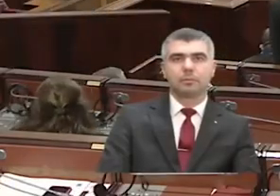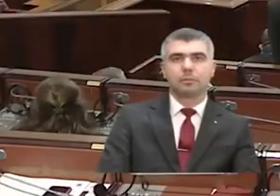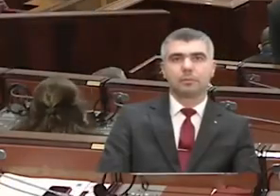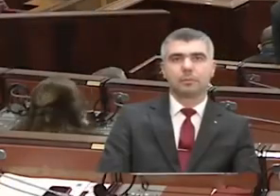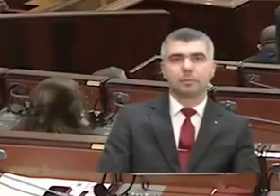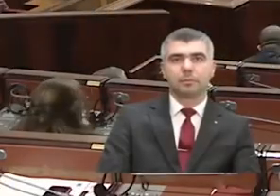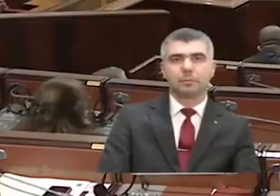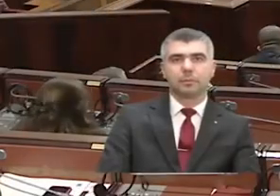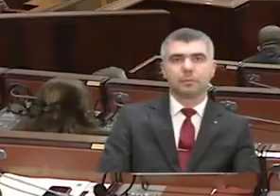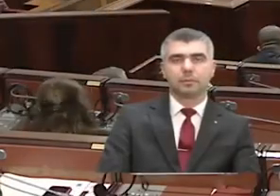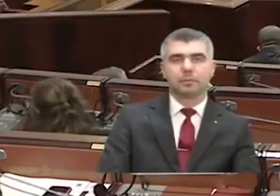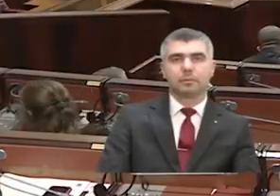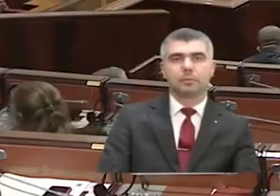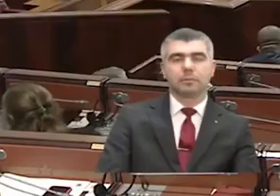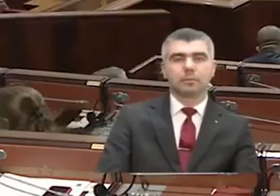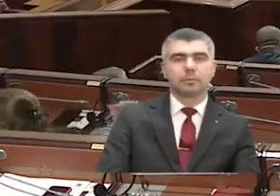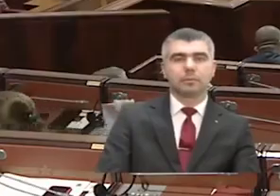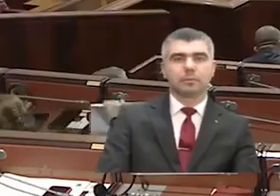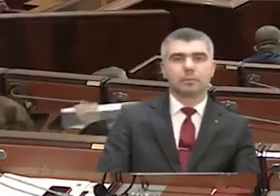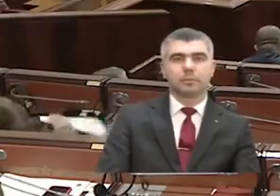سيد الوزير.